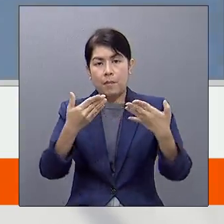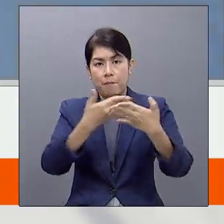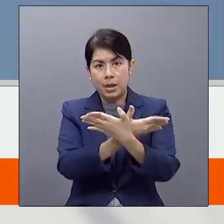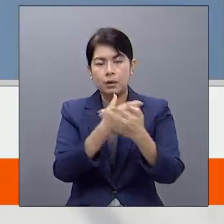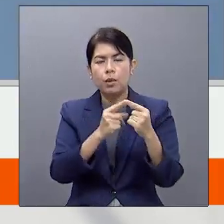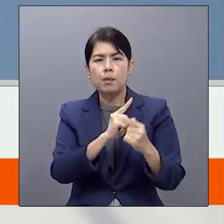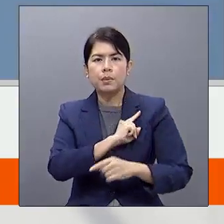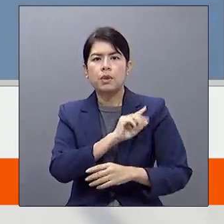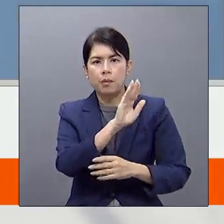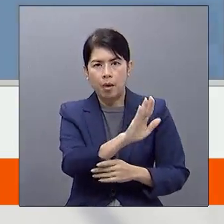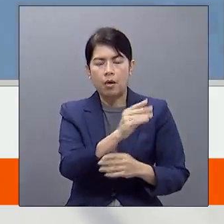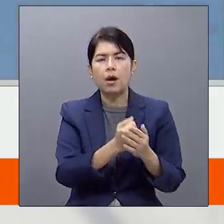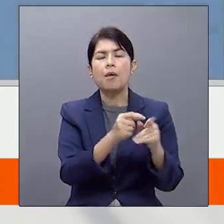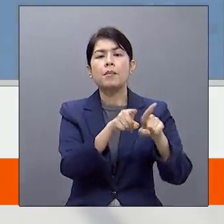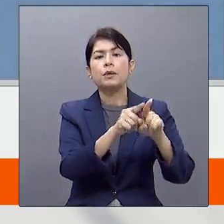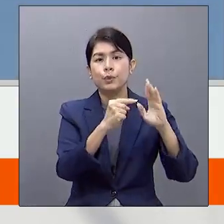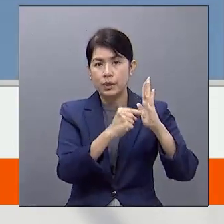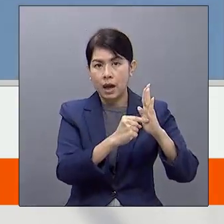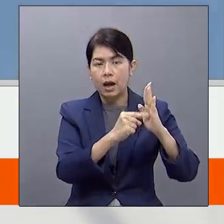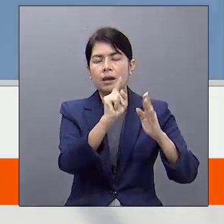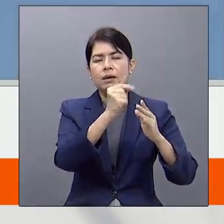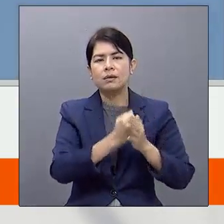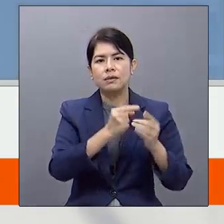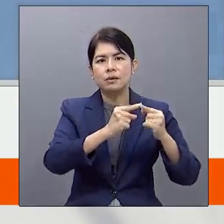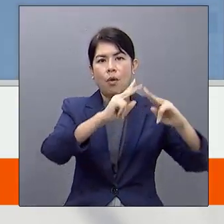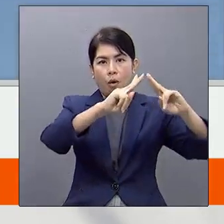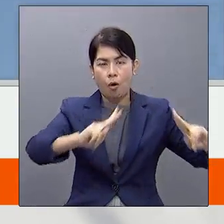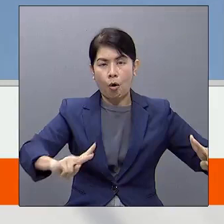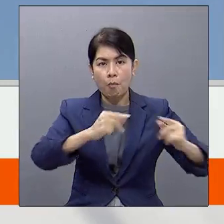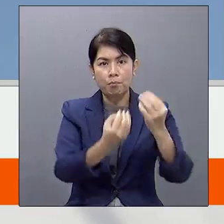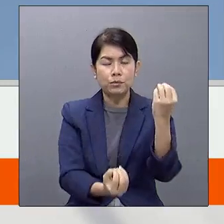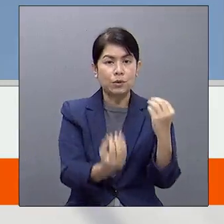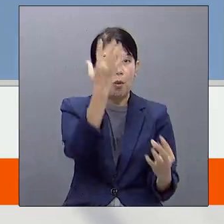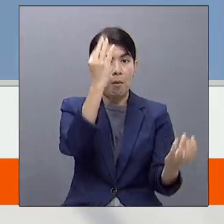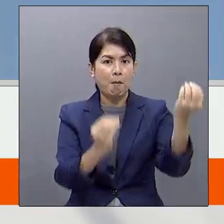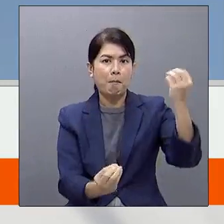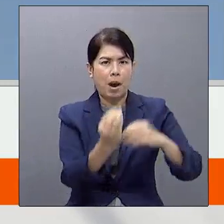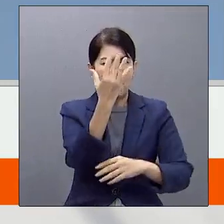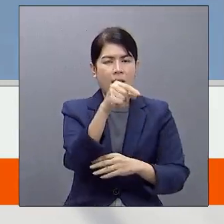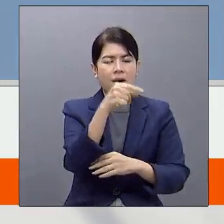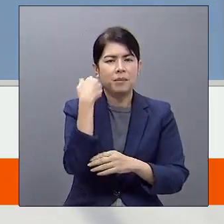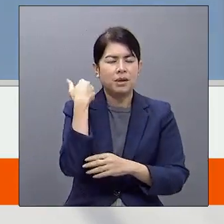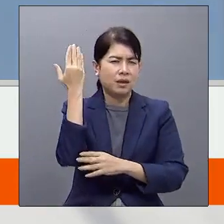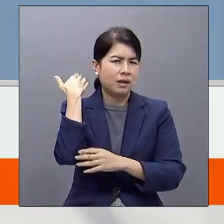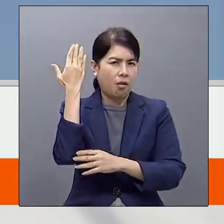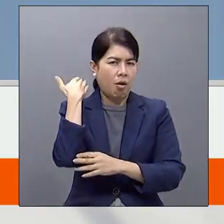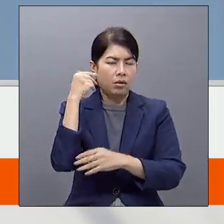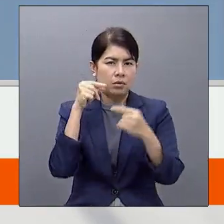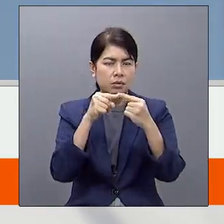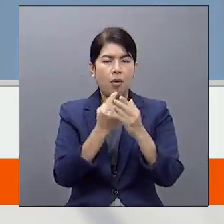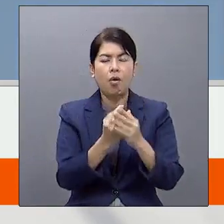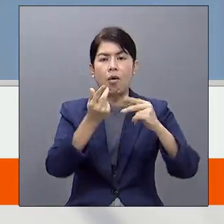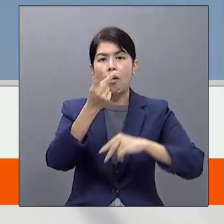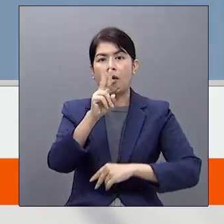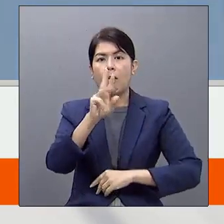าสงวนของกรมป่าไม้ซึ่งมันเกี่ยวพันต่อเนื่องมาตั้งแต่รัฐมนตรี40แล้วก็พรบถ่ายโอนภารกิจนะครับป่าสงว